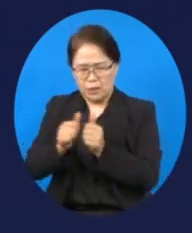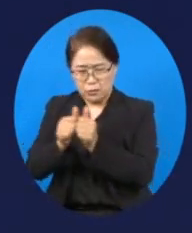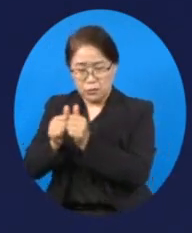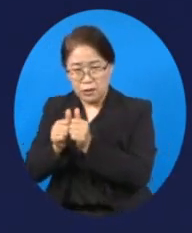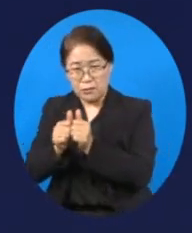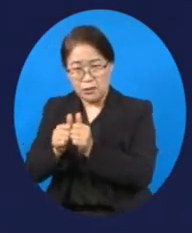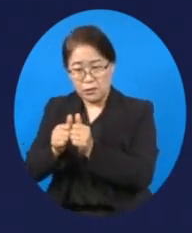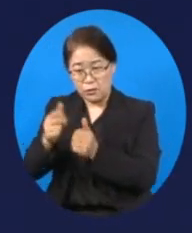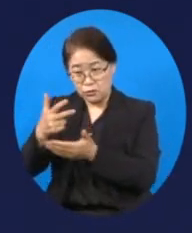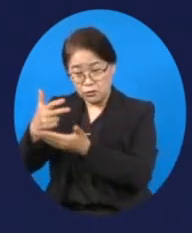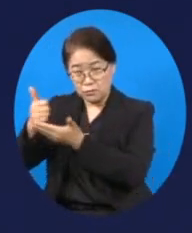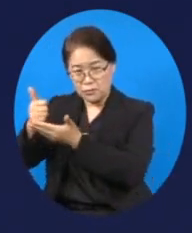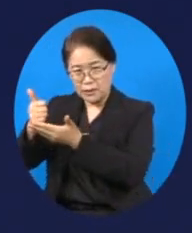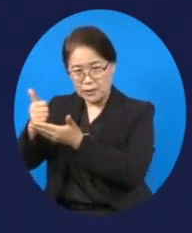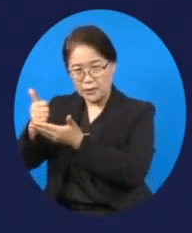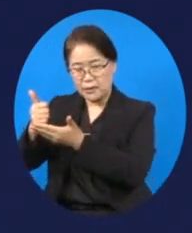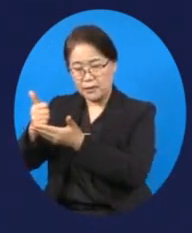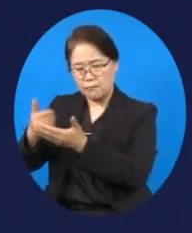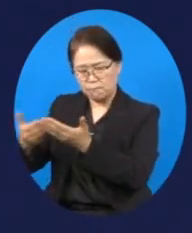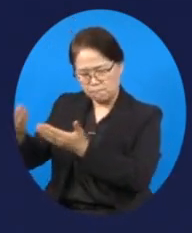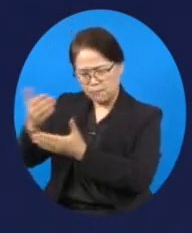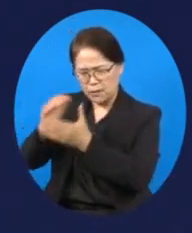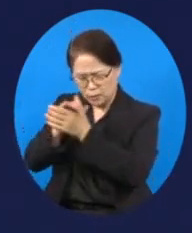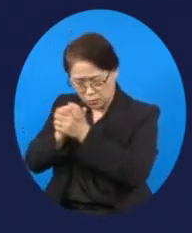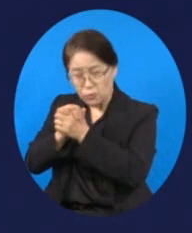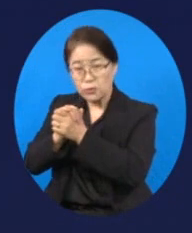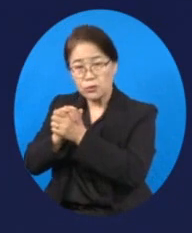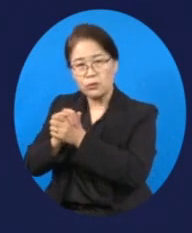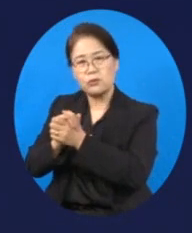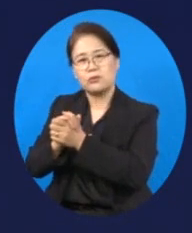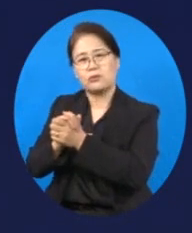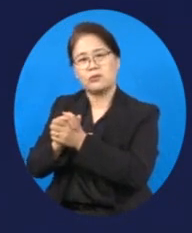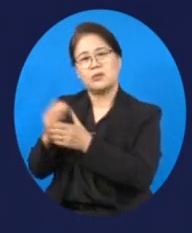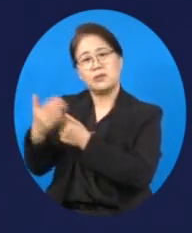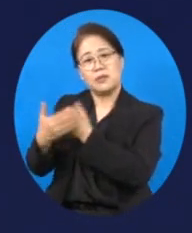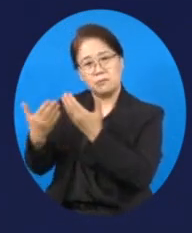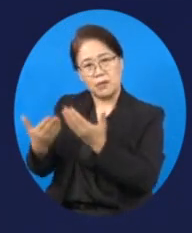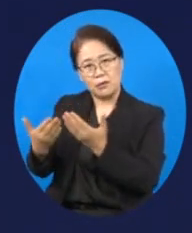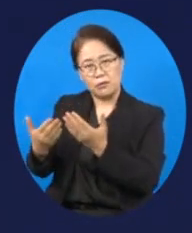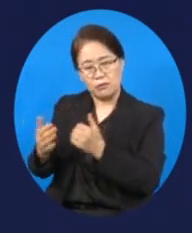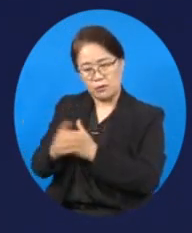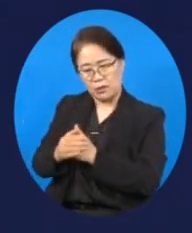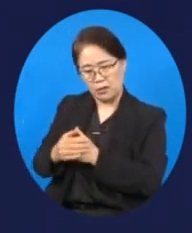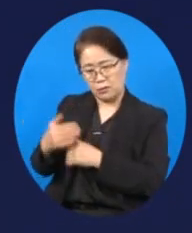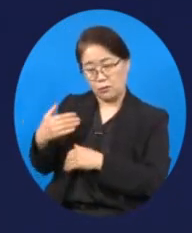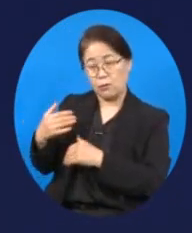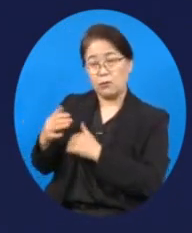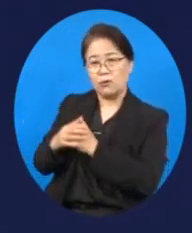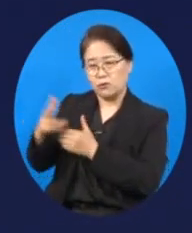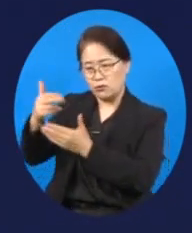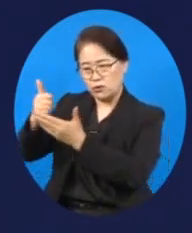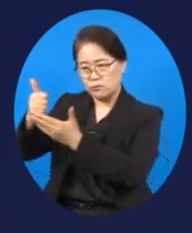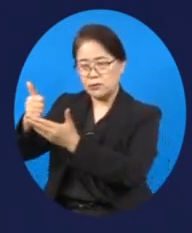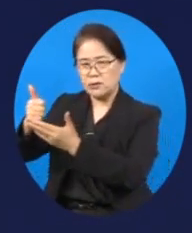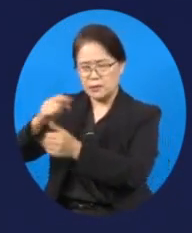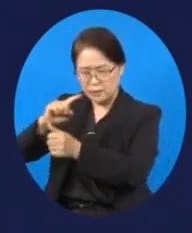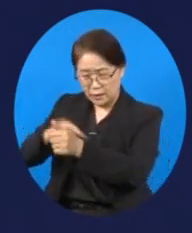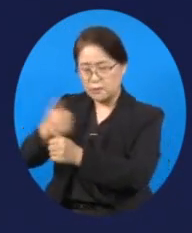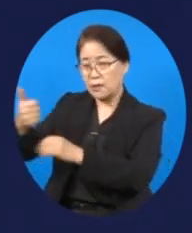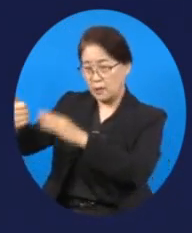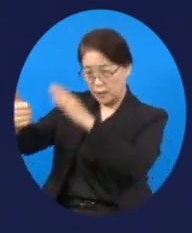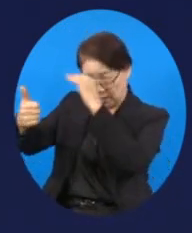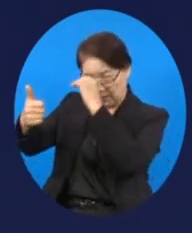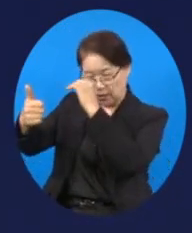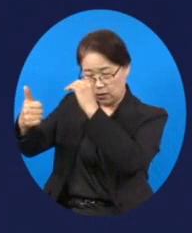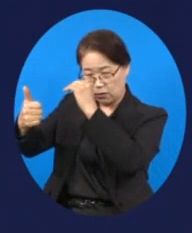비틀어진 주님과 동행하는 삶을 살게 되면 나도 모르게 그 주님을 닮게 되고 그 주님을 닮게 되면 그